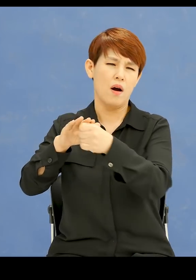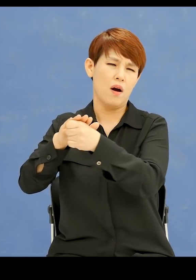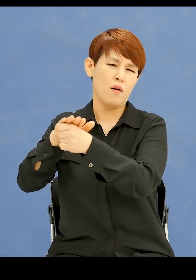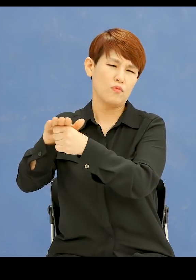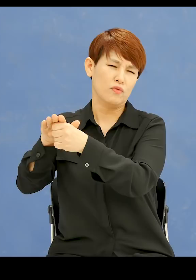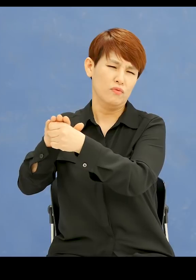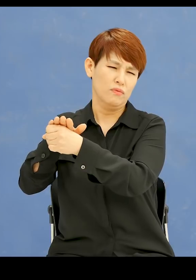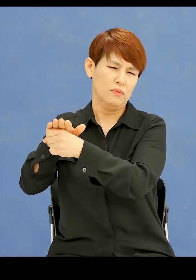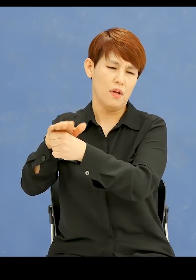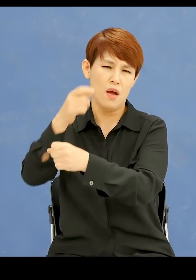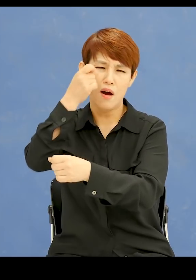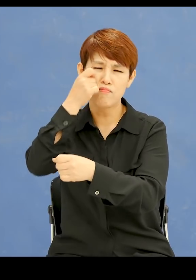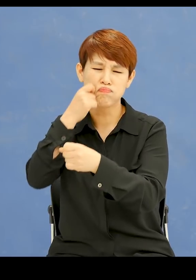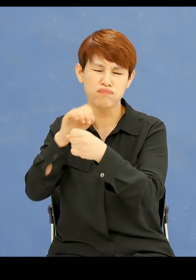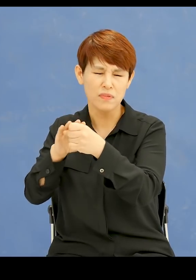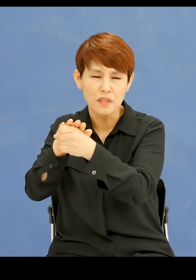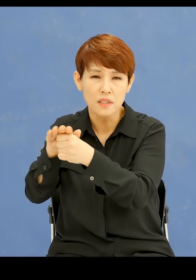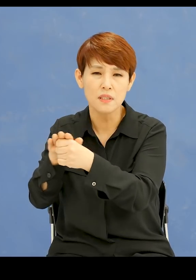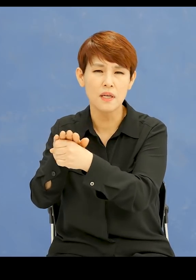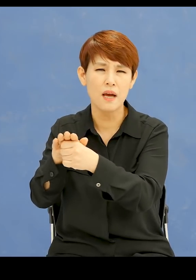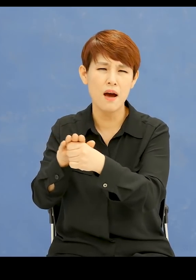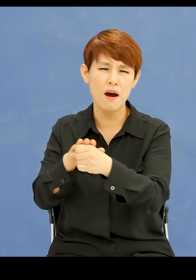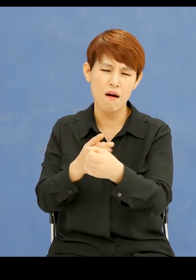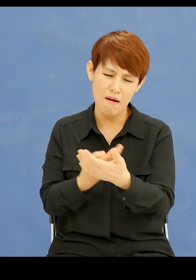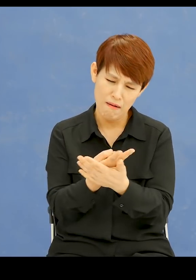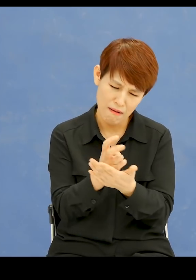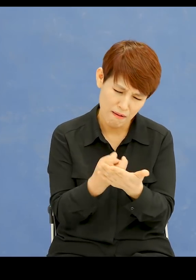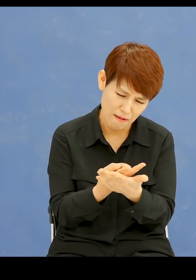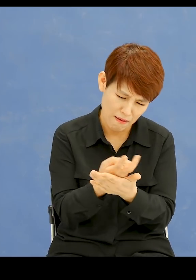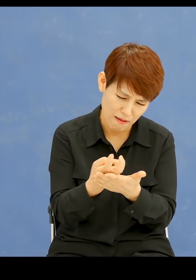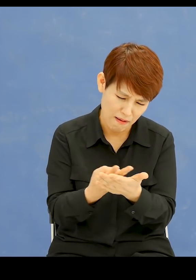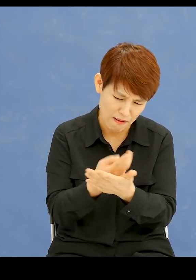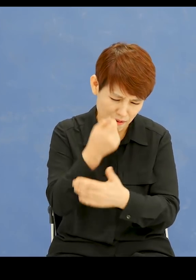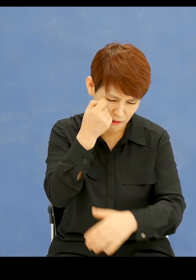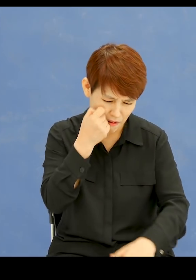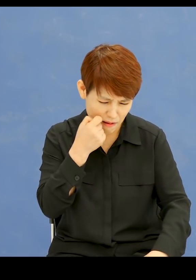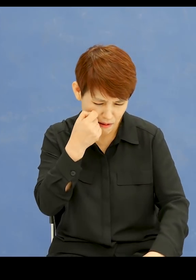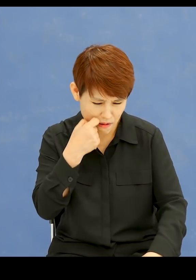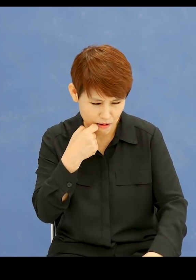아버지가 너무 불쌍한데 갑자기 또 이렇게 또 술